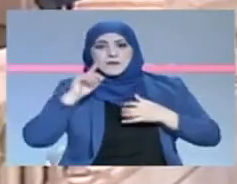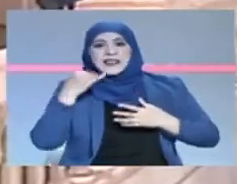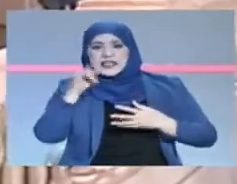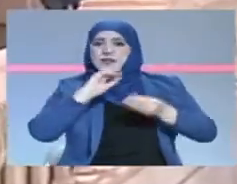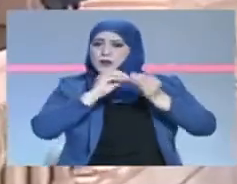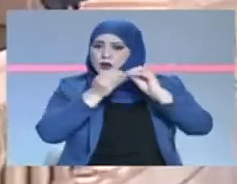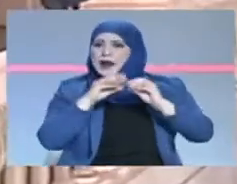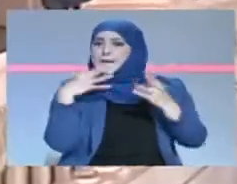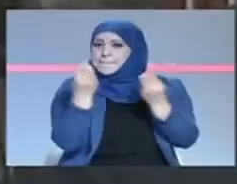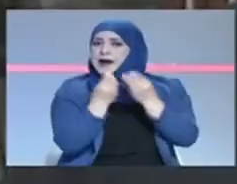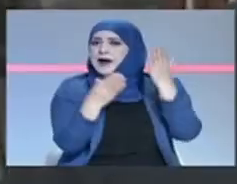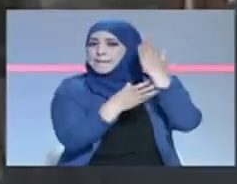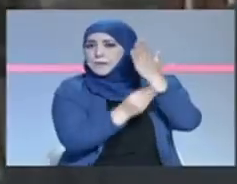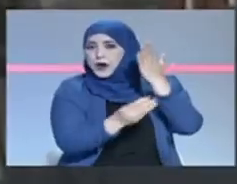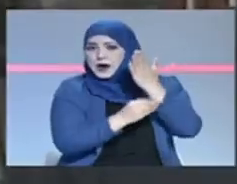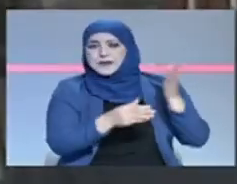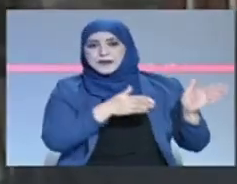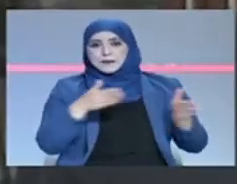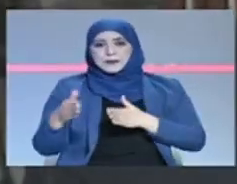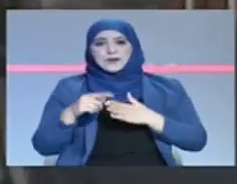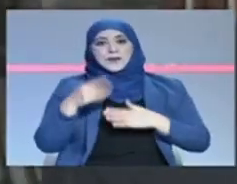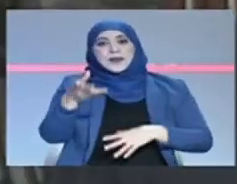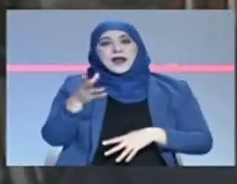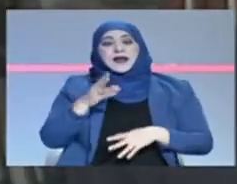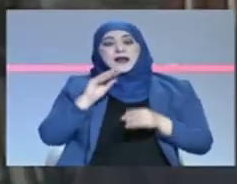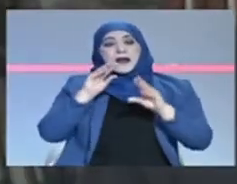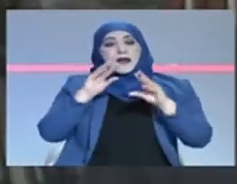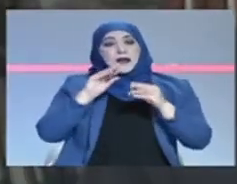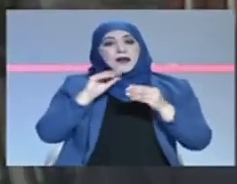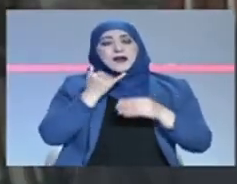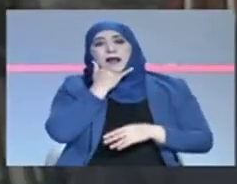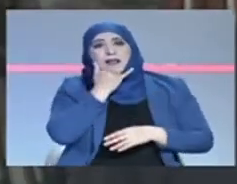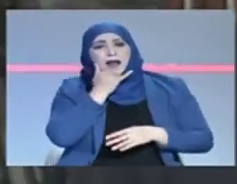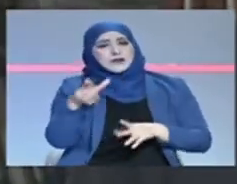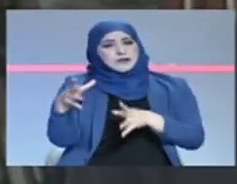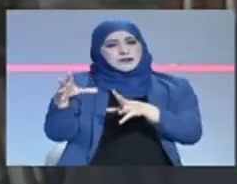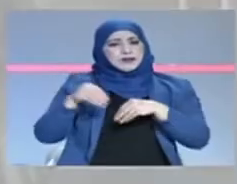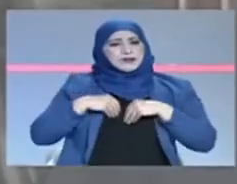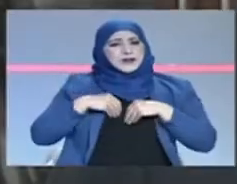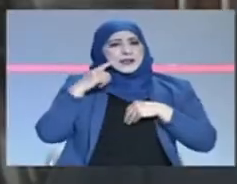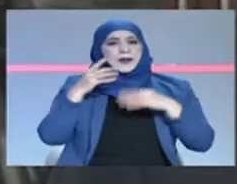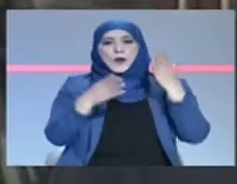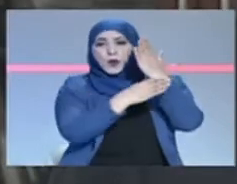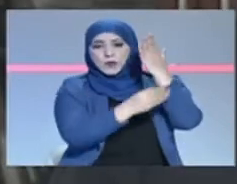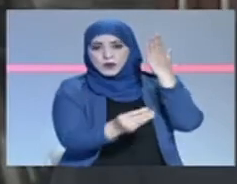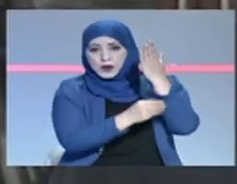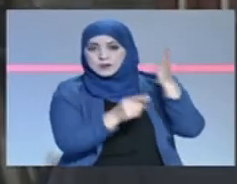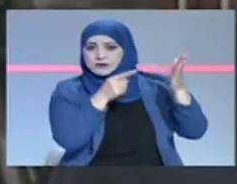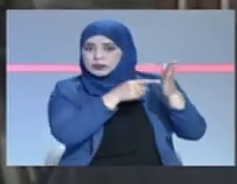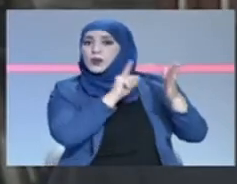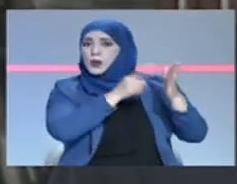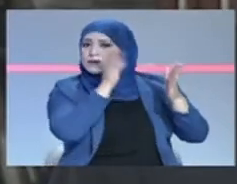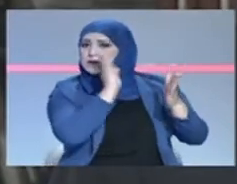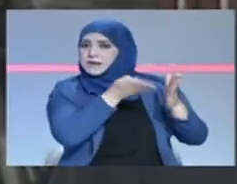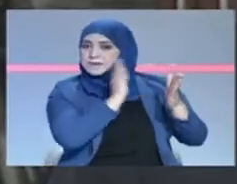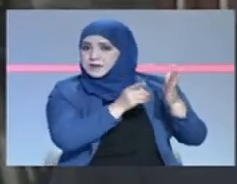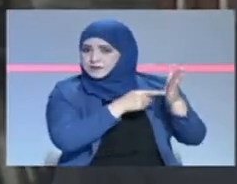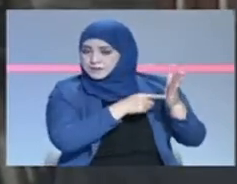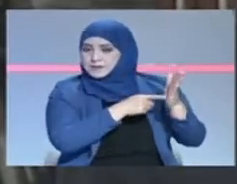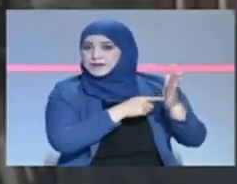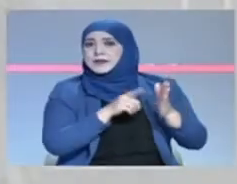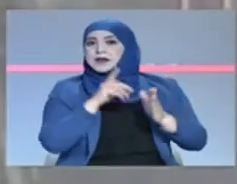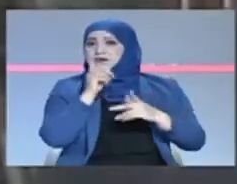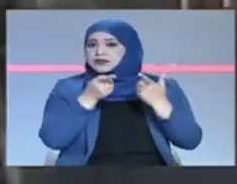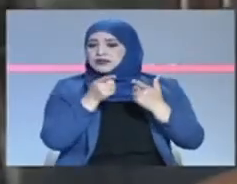مع أحد المحامين. أما كان الخطأ الذي يرتكبه المحامي ينال جزاؤه، ما هوش على